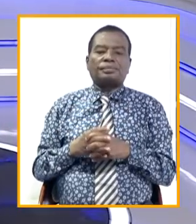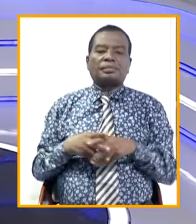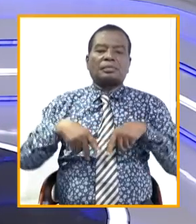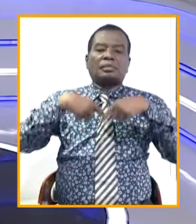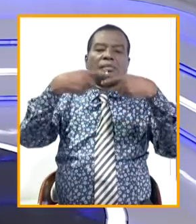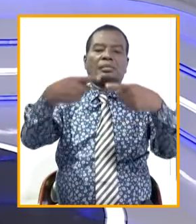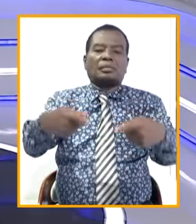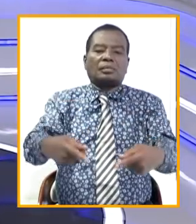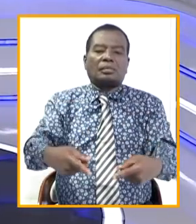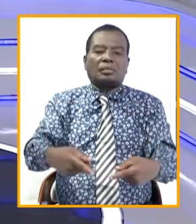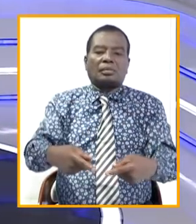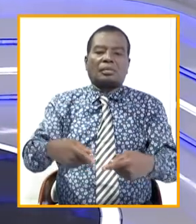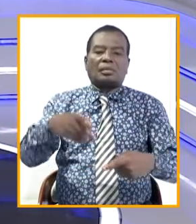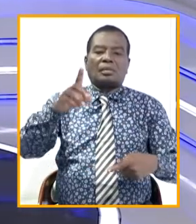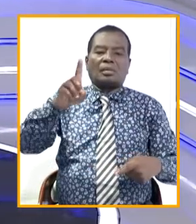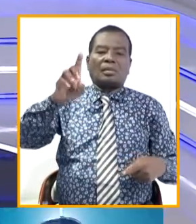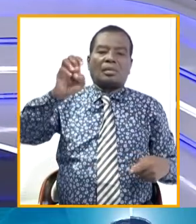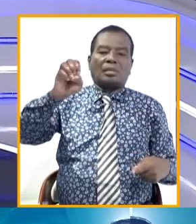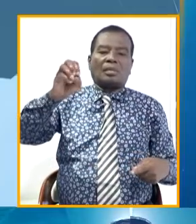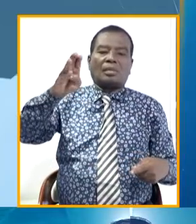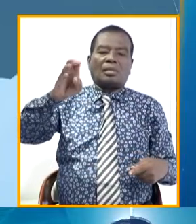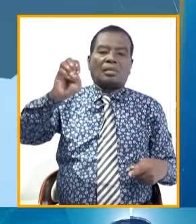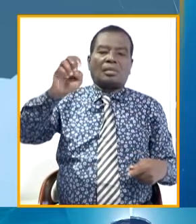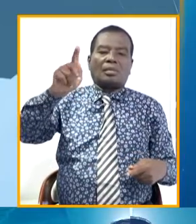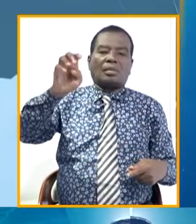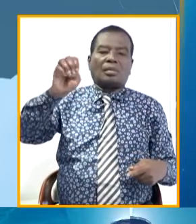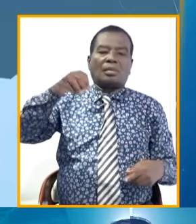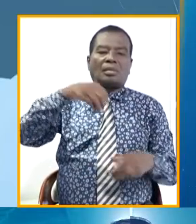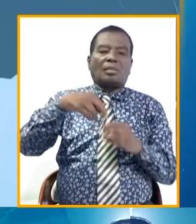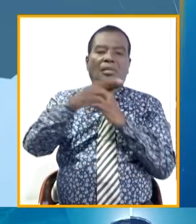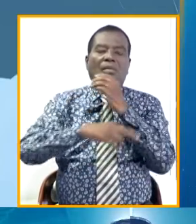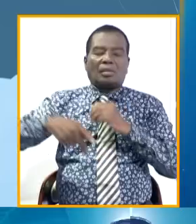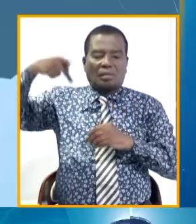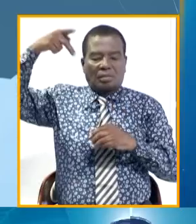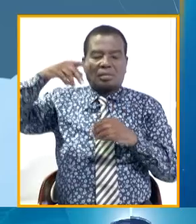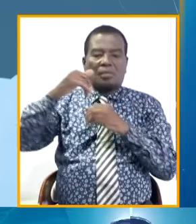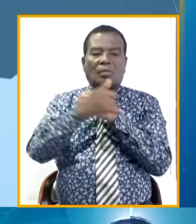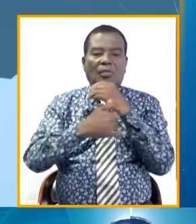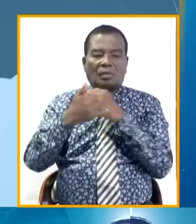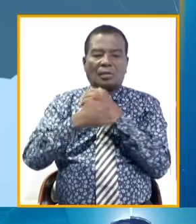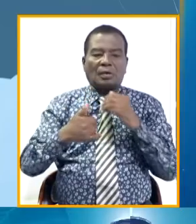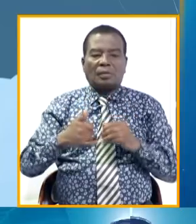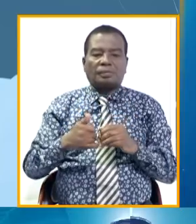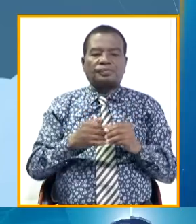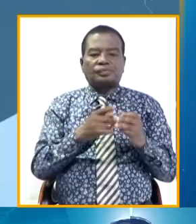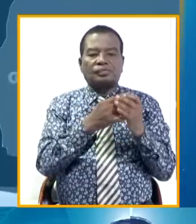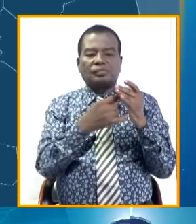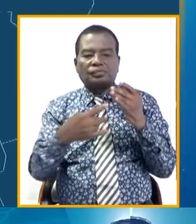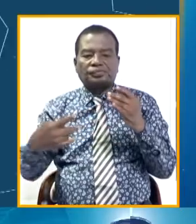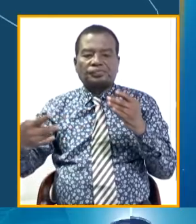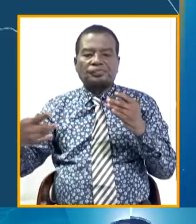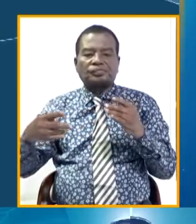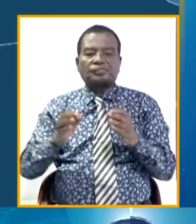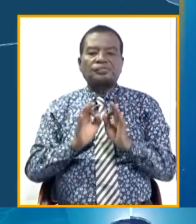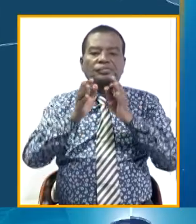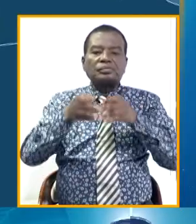Direction à présent d'Ebété, localité située dans la région nord du pays. Un affluent du fleuve Niger favorise les